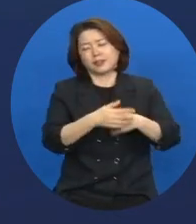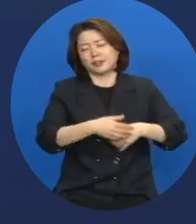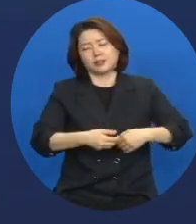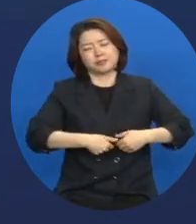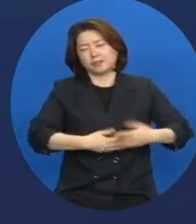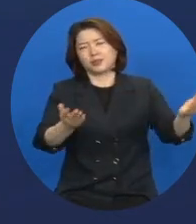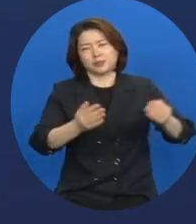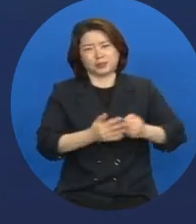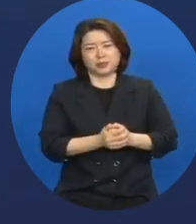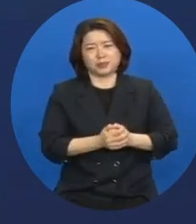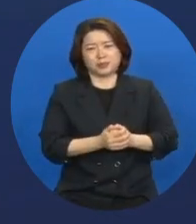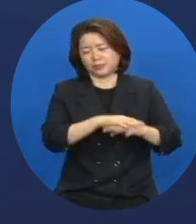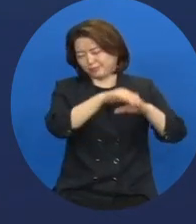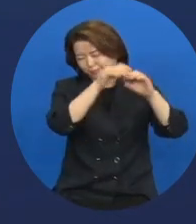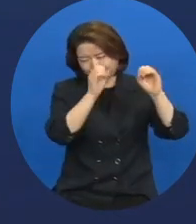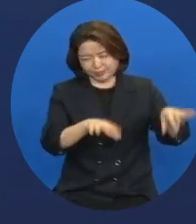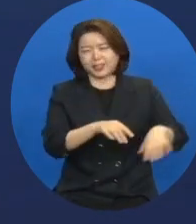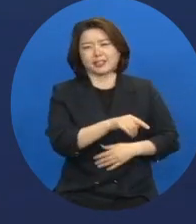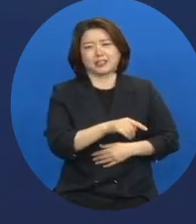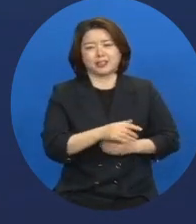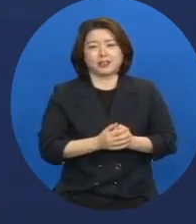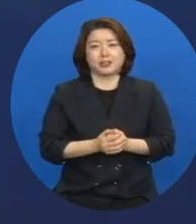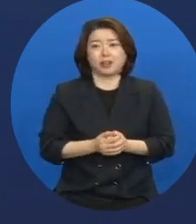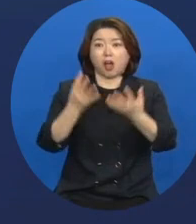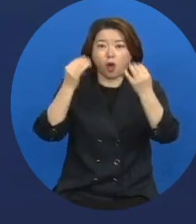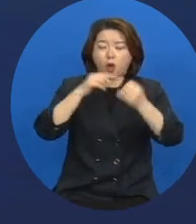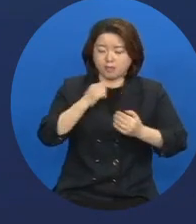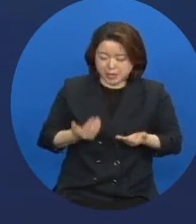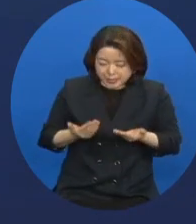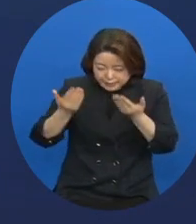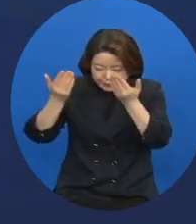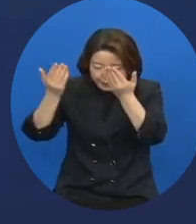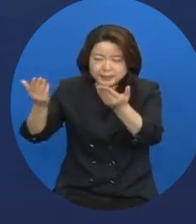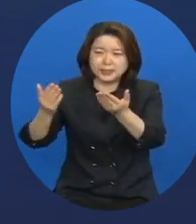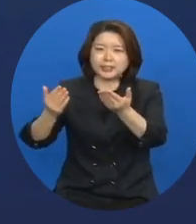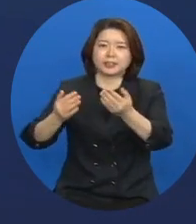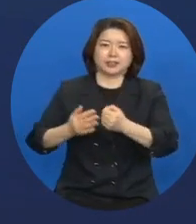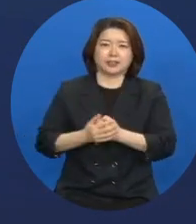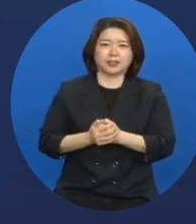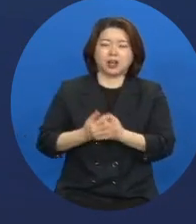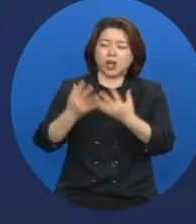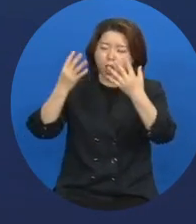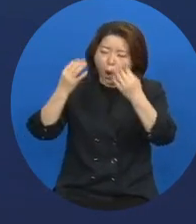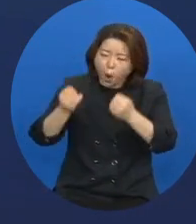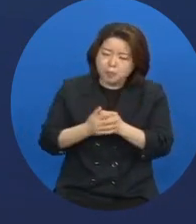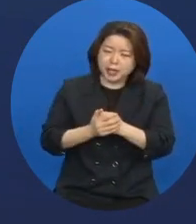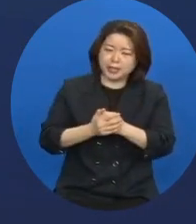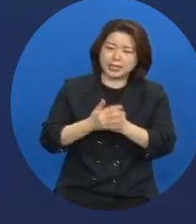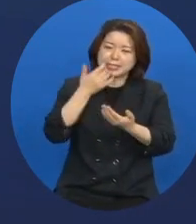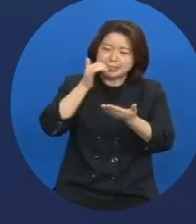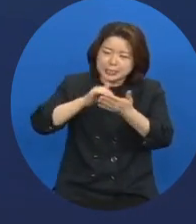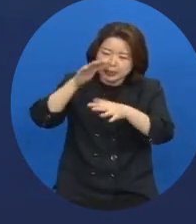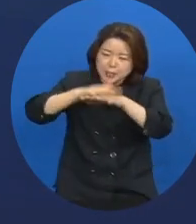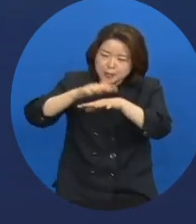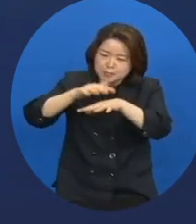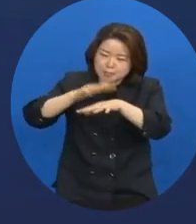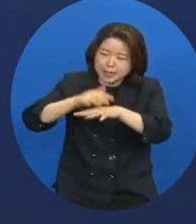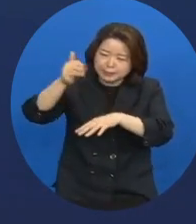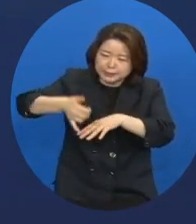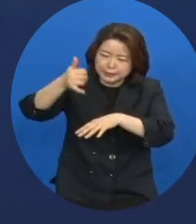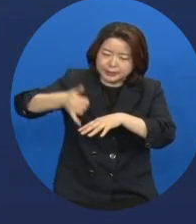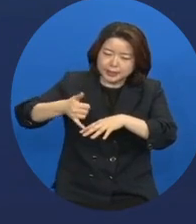거예요. 얼마나 희생하고 헌신했냐, 얼마나 돌짝밭을 갈은 수고를